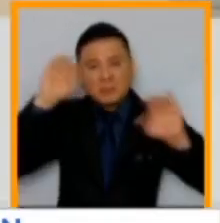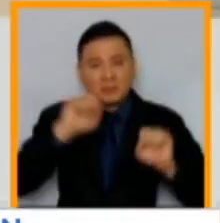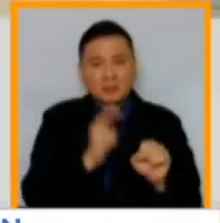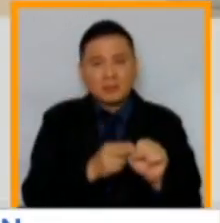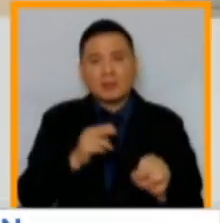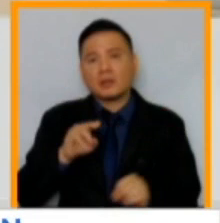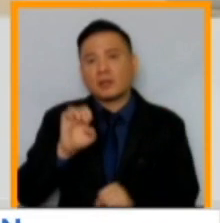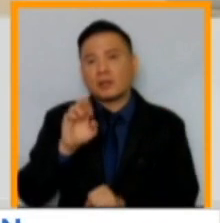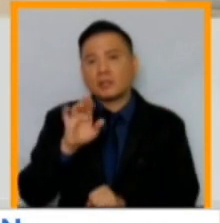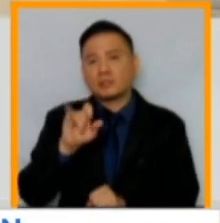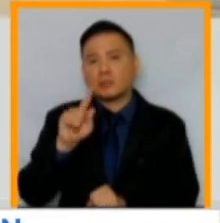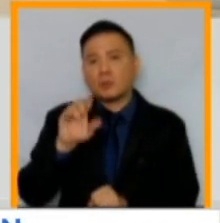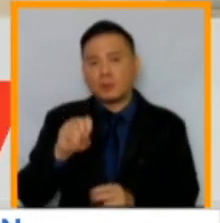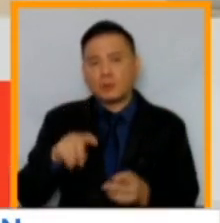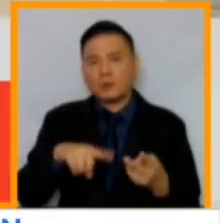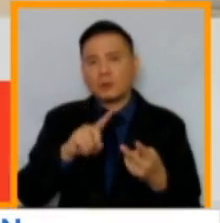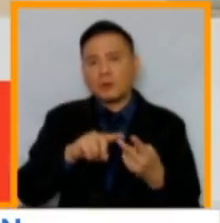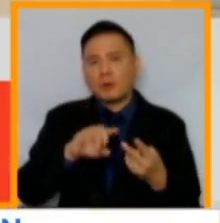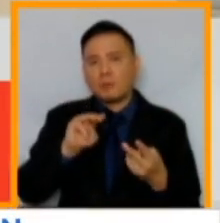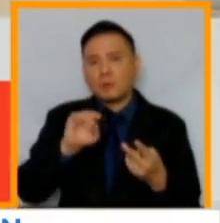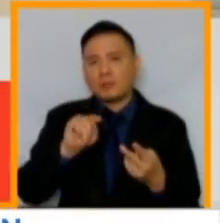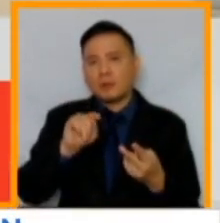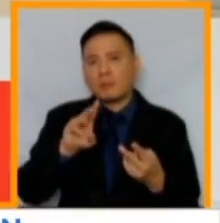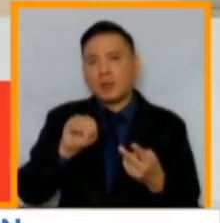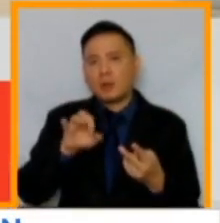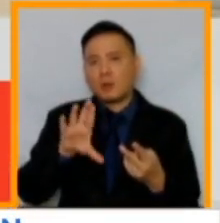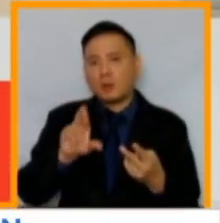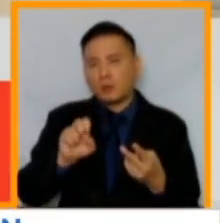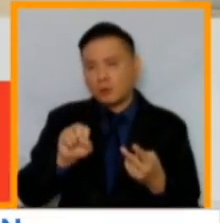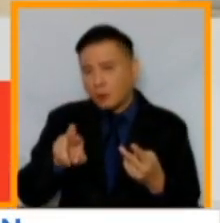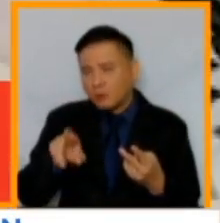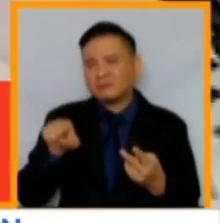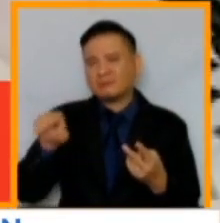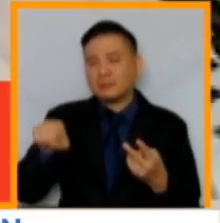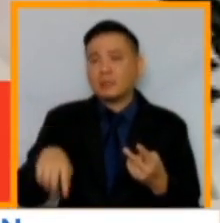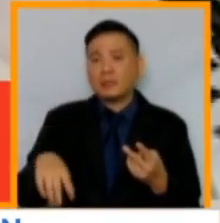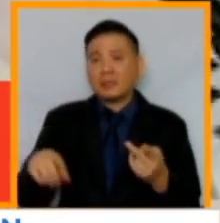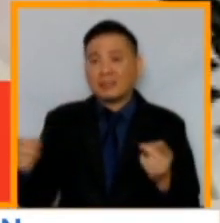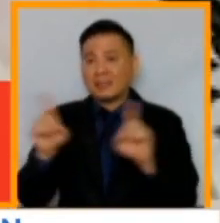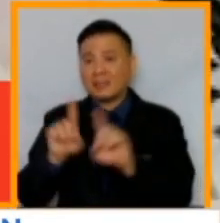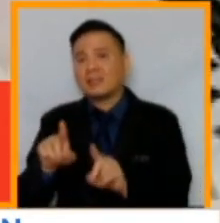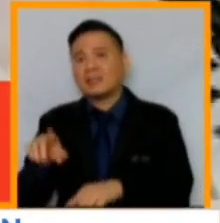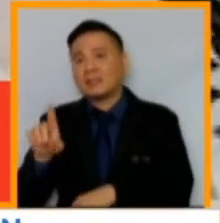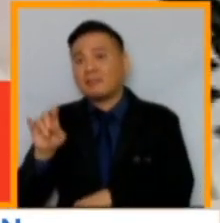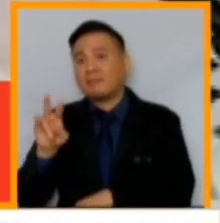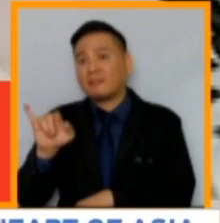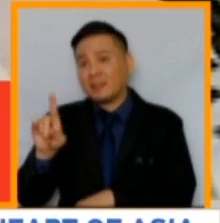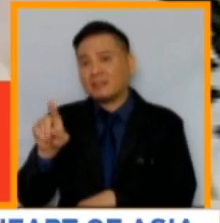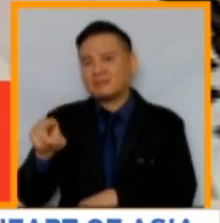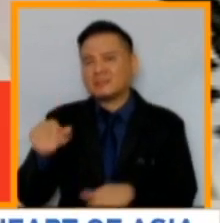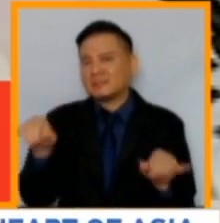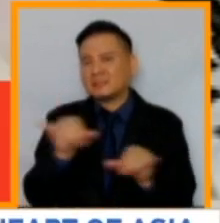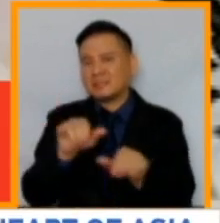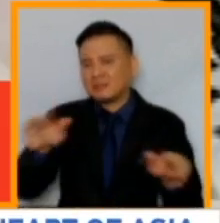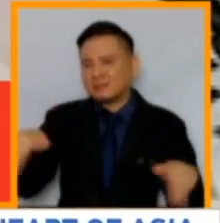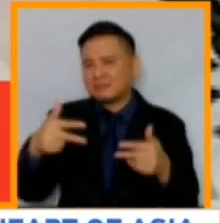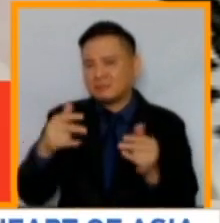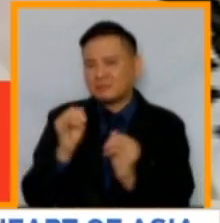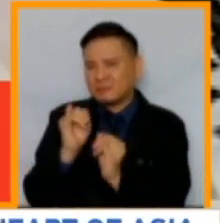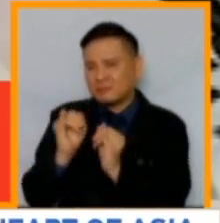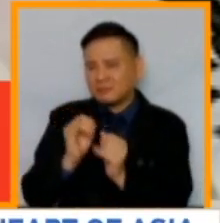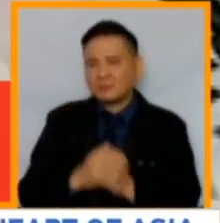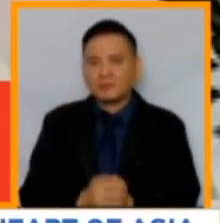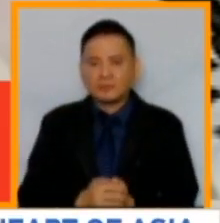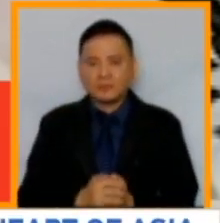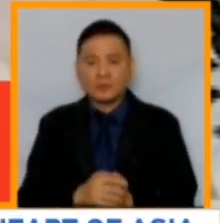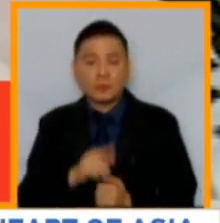katandem ni Montemayor na si Rizalito David nasa e-rally din. Bukod sa kahirapan, pinagtutuunan din daw niya ang agrarian reform.